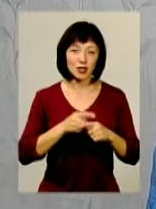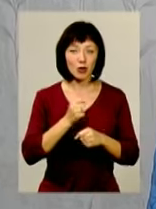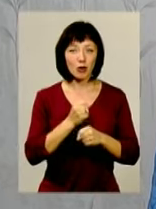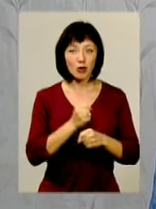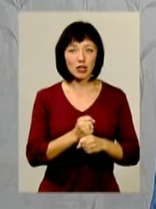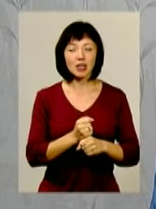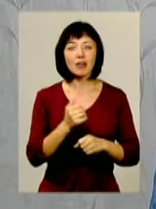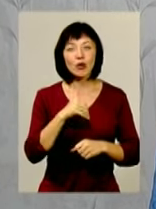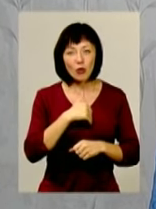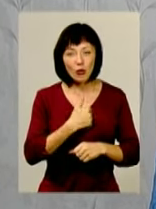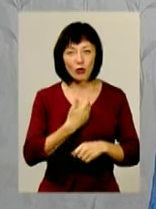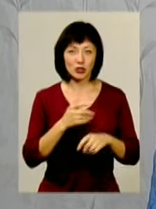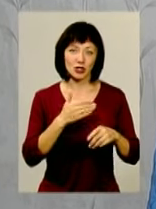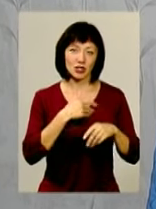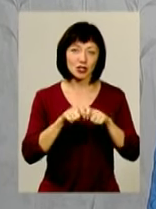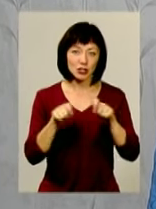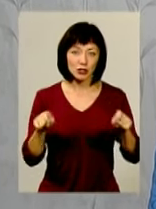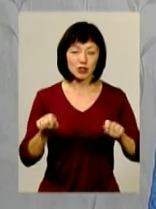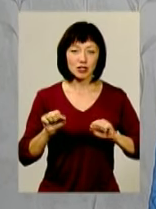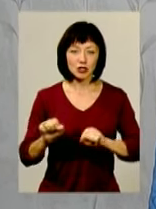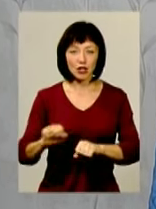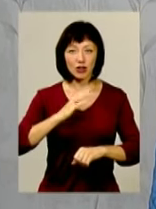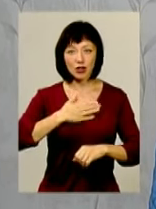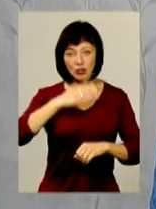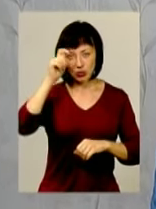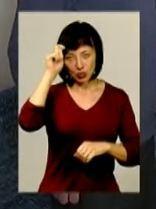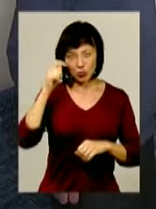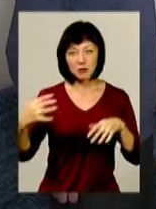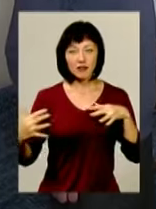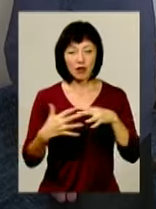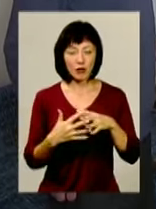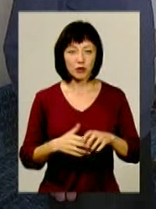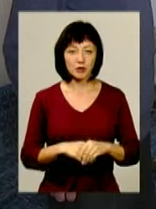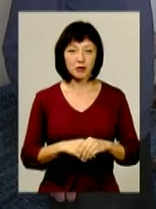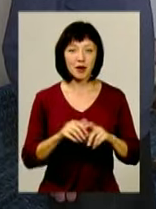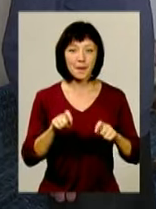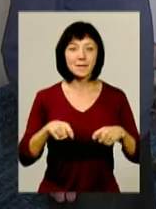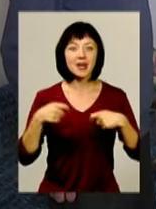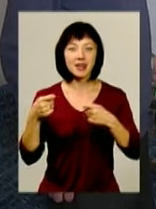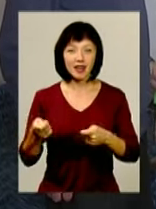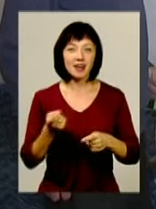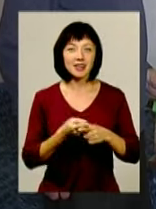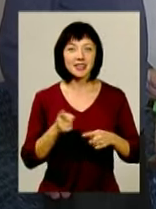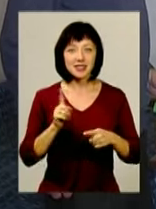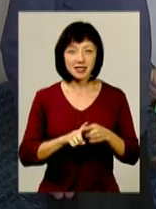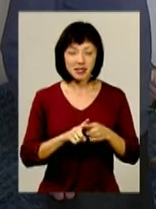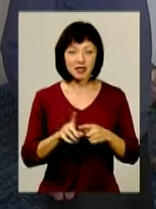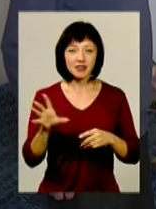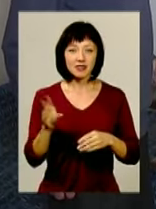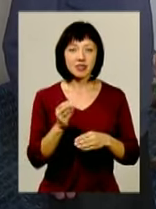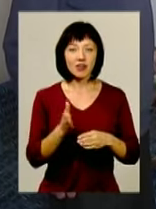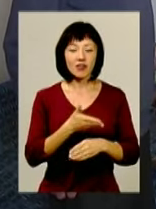що ви щиро хочете, щоб все захищало наших хлопців там на фронті. Передайте ці мої